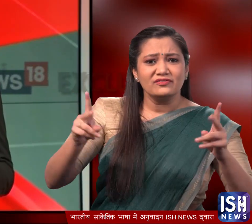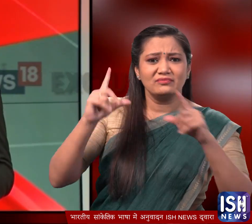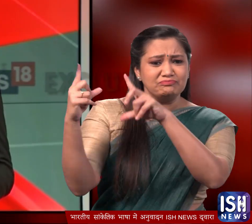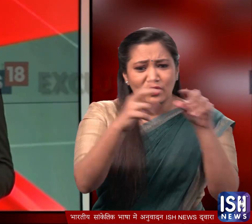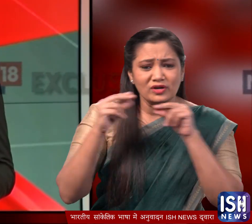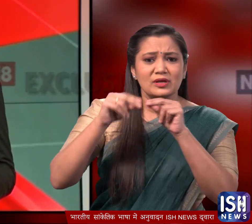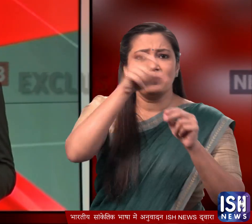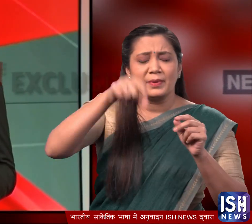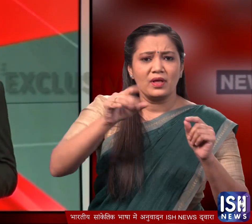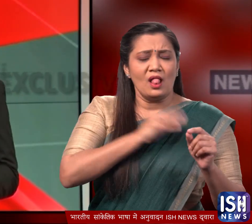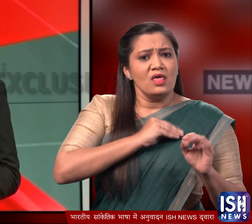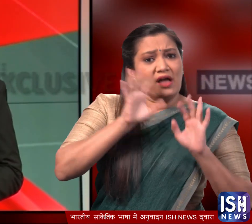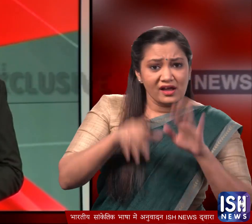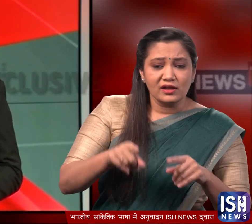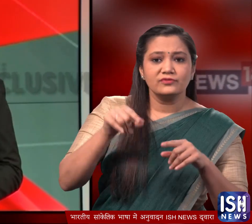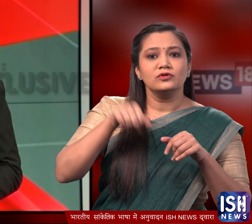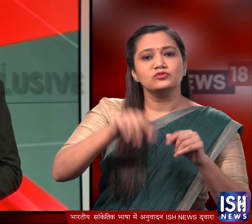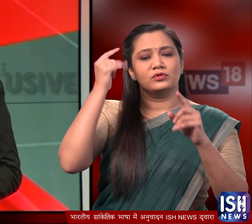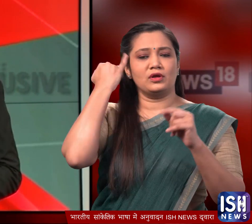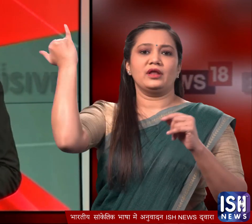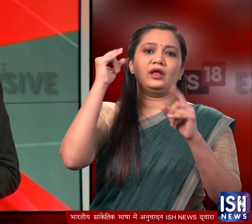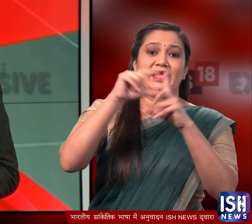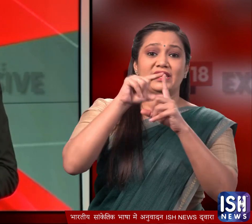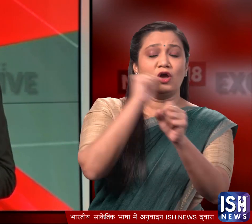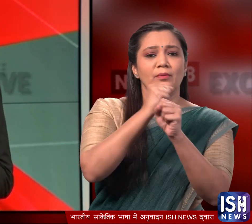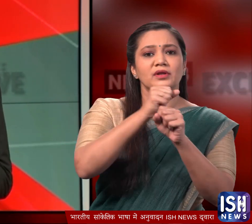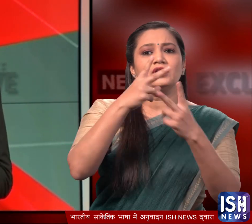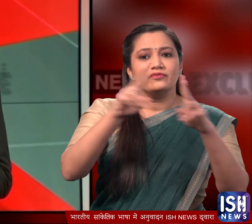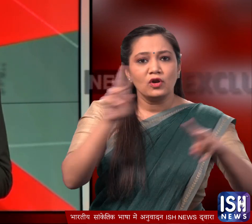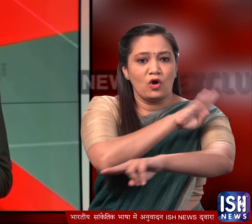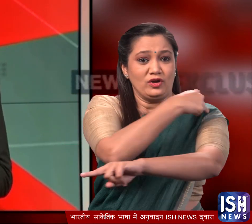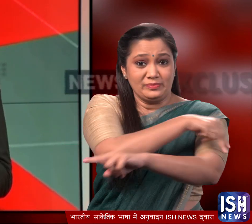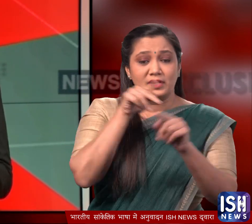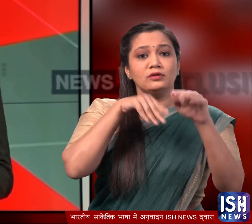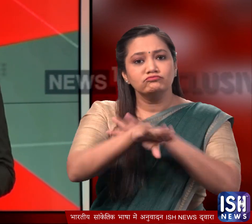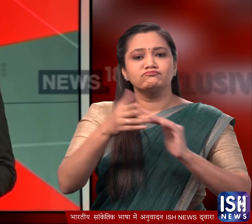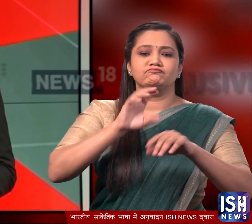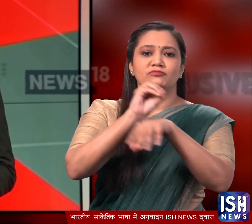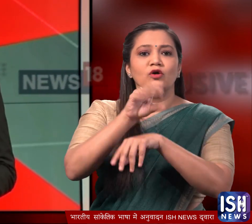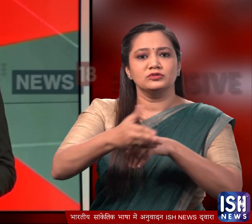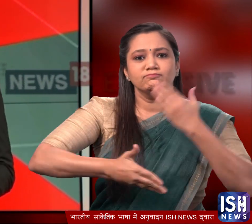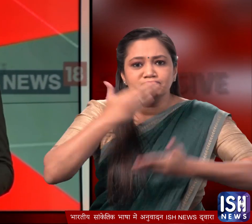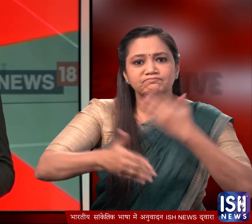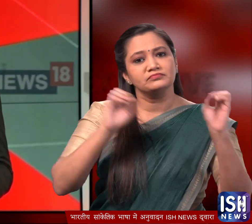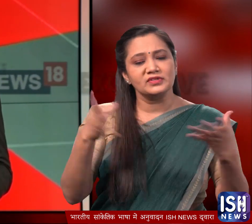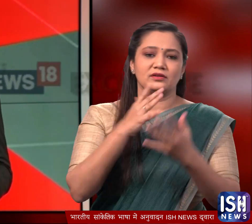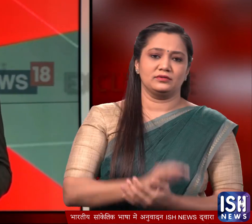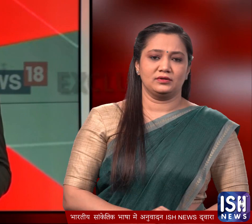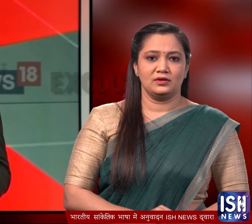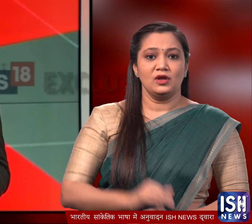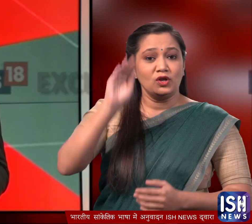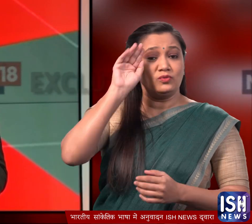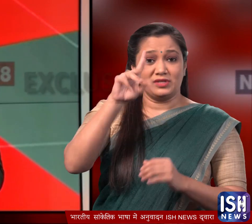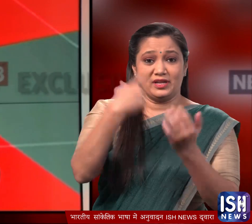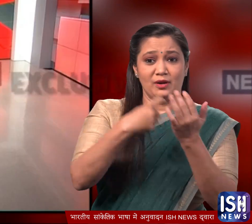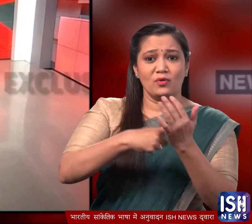रही अफवाहों के बीच लोगों के मन से डर भगाने के लिए दिल्ली सरकार ने अपने अस्पतालों में काउंसलिंग की शुरुआत की। न्यूज़ 18 के जावेद